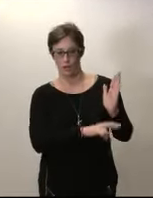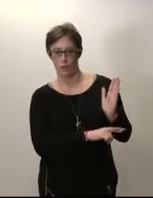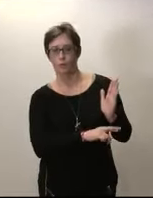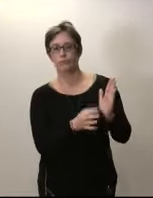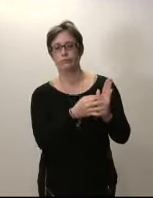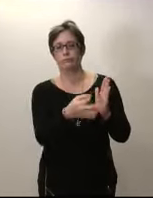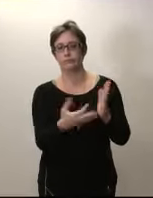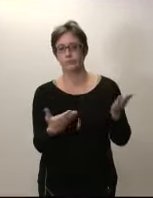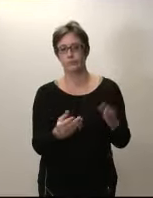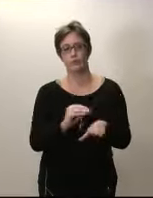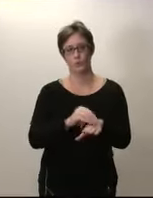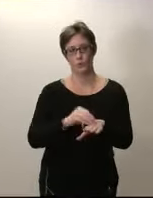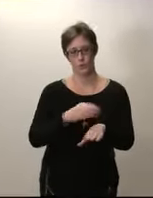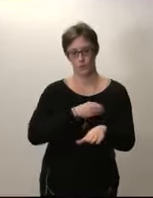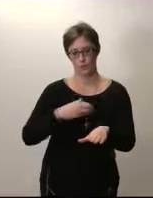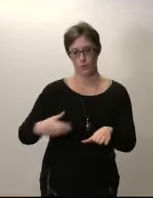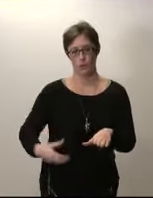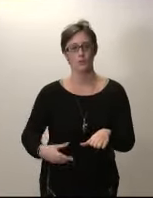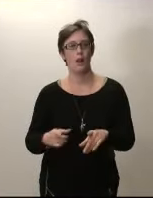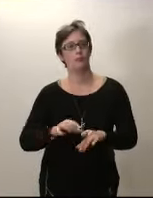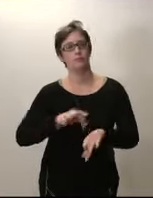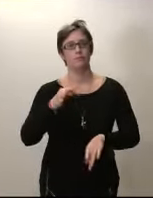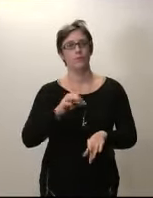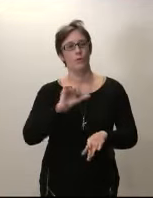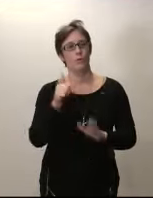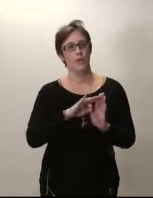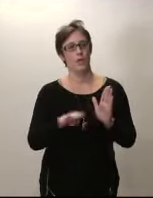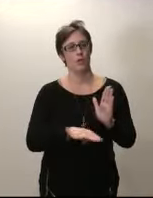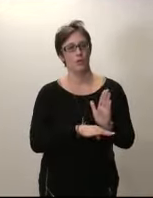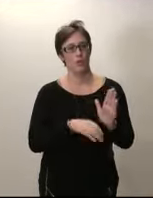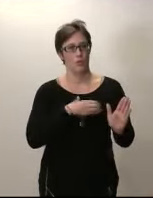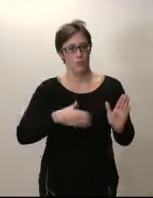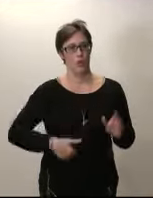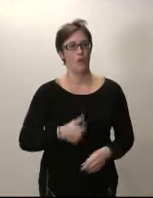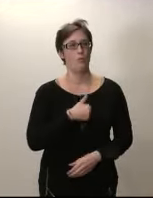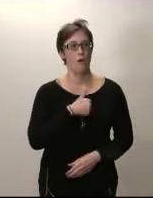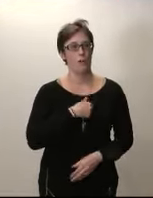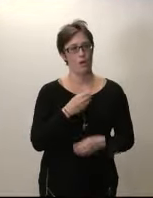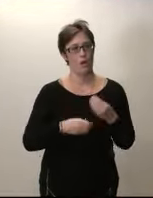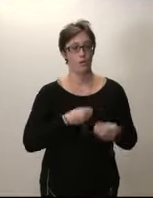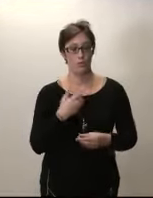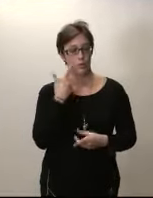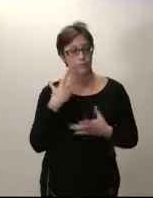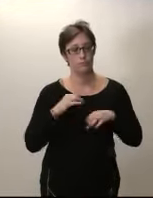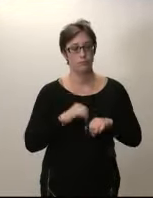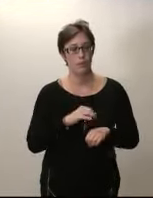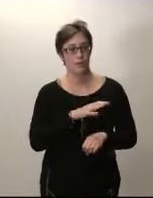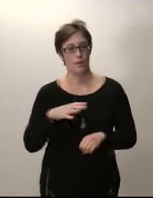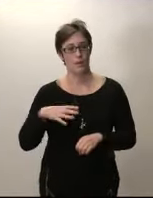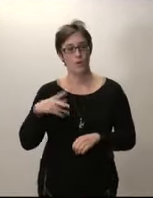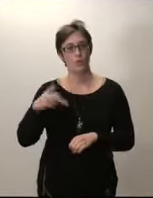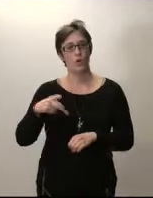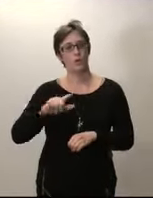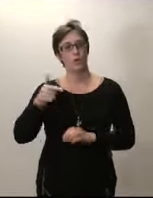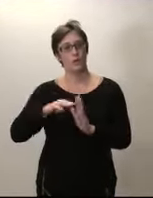municipal est invité à désigner moi-même, premier adjoint au maire, et en cas d'empêchement de celui-ci, Madame Pauline Lapointe-Zordan, deuxième